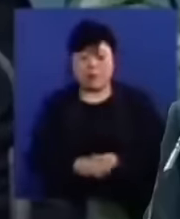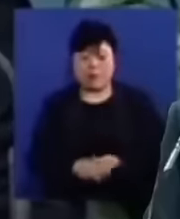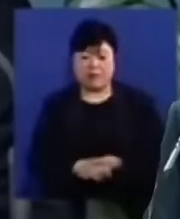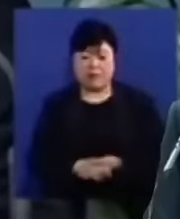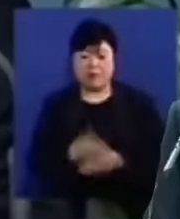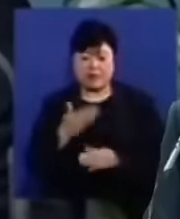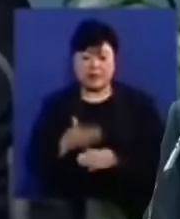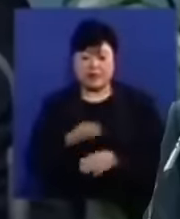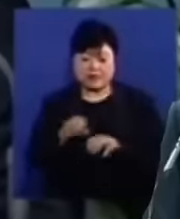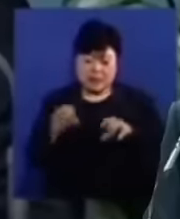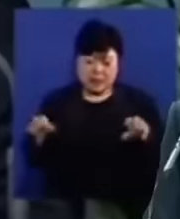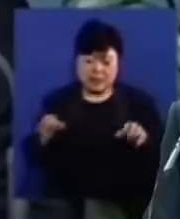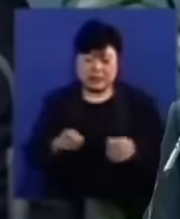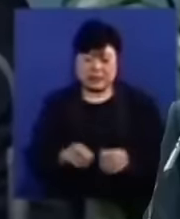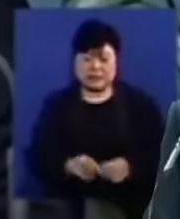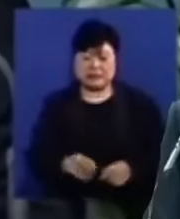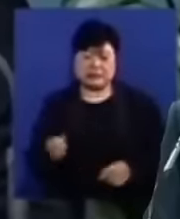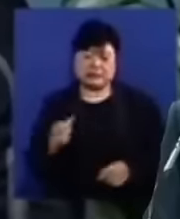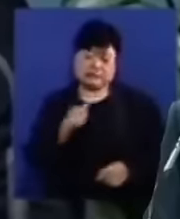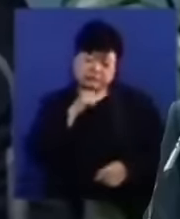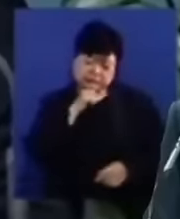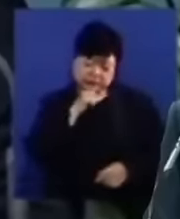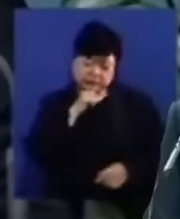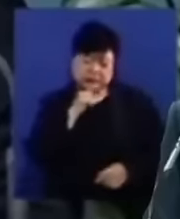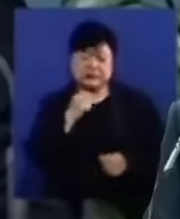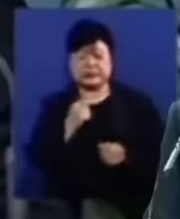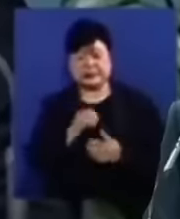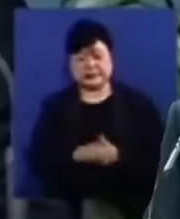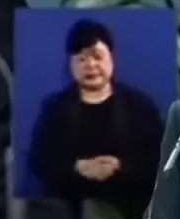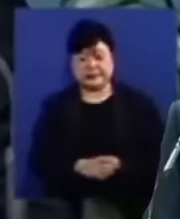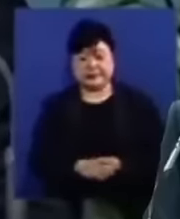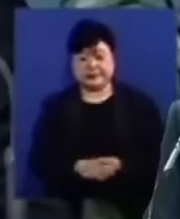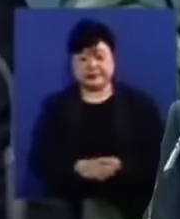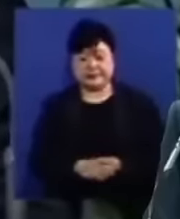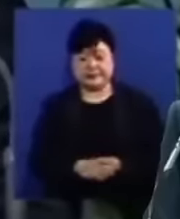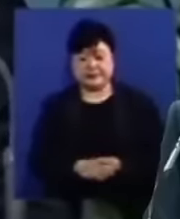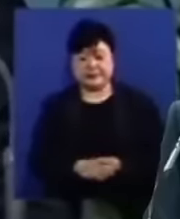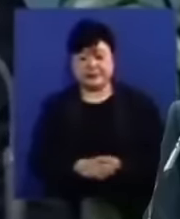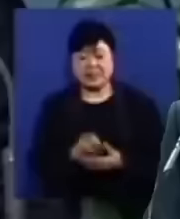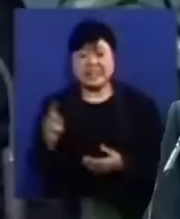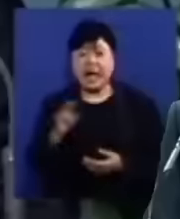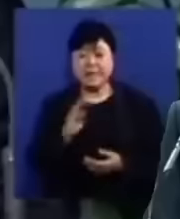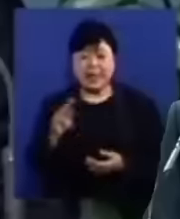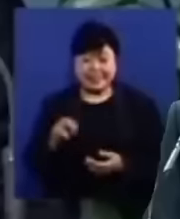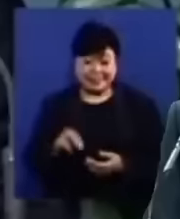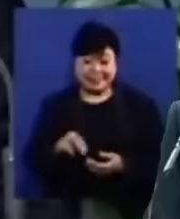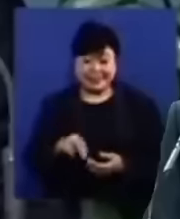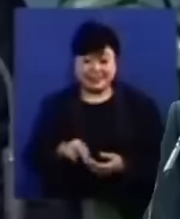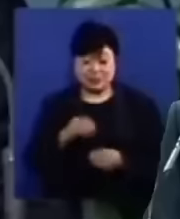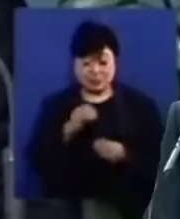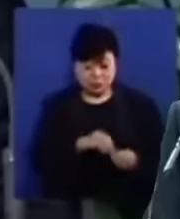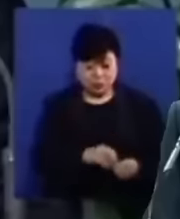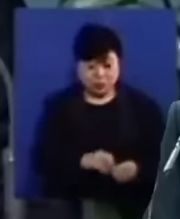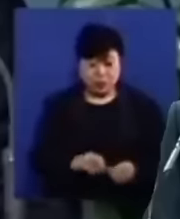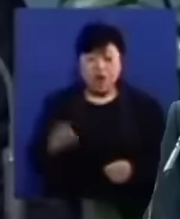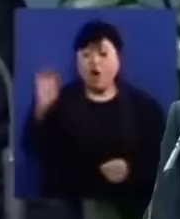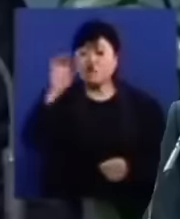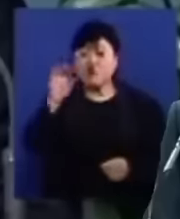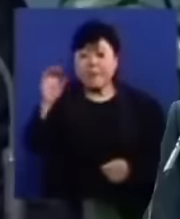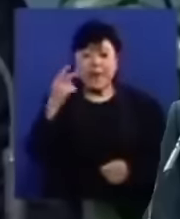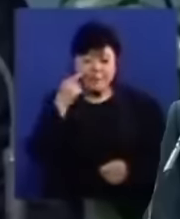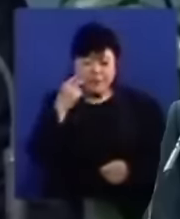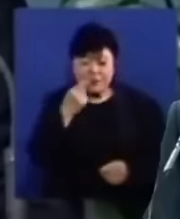또 다른 여러 나라에서 별로 잘 살지 못해요. 지금까지도. 그러나 야벳은 구라파 사람, 미국